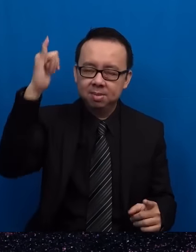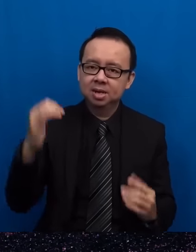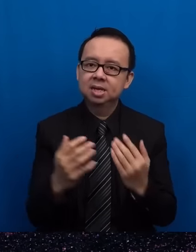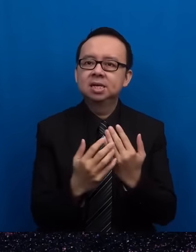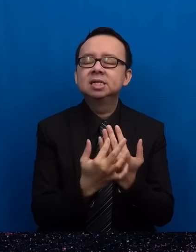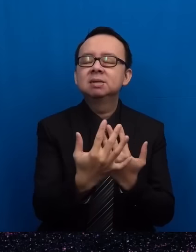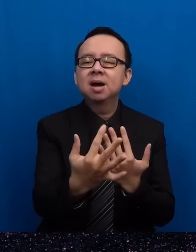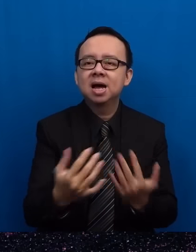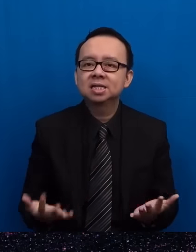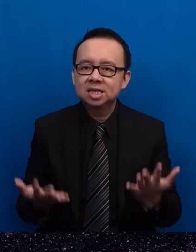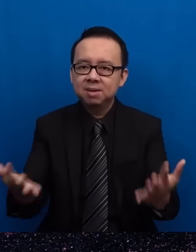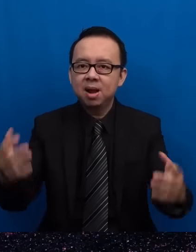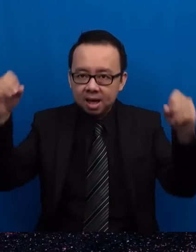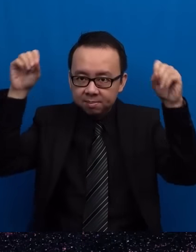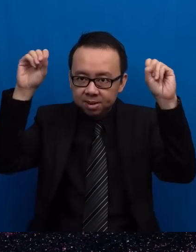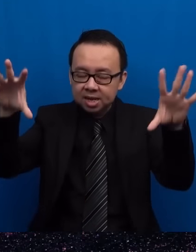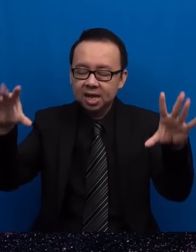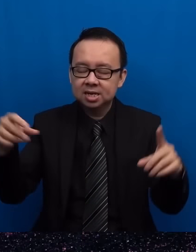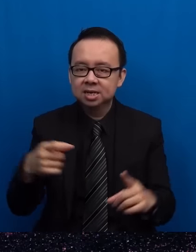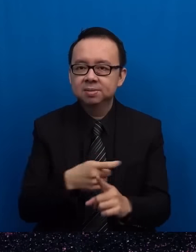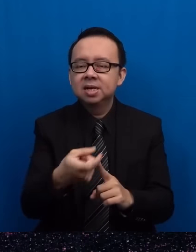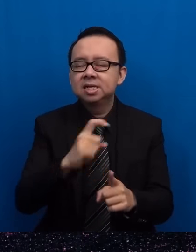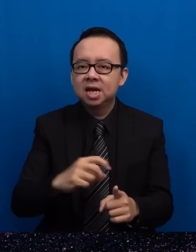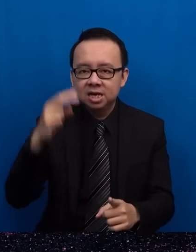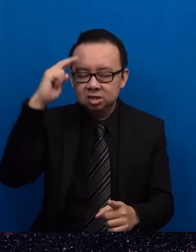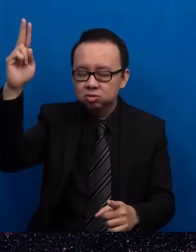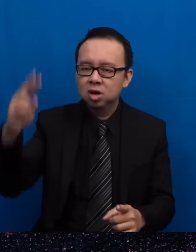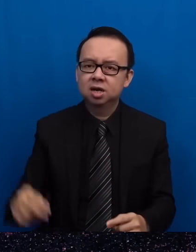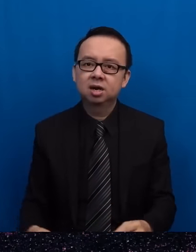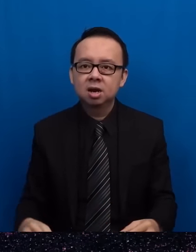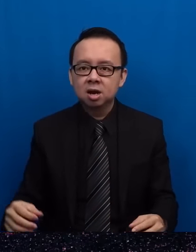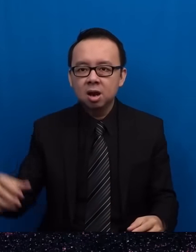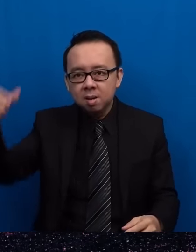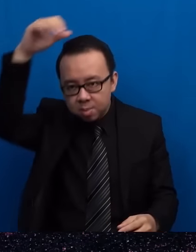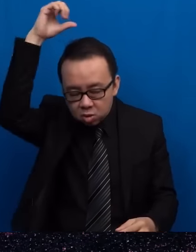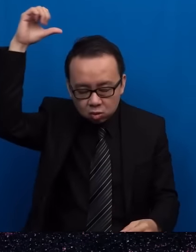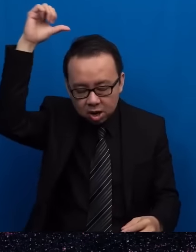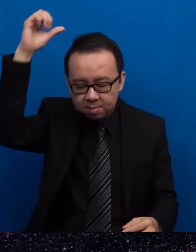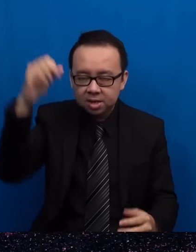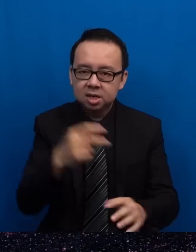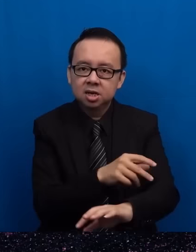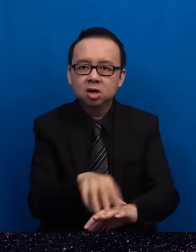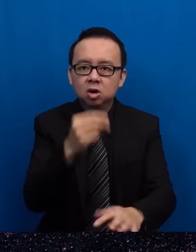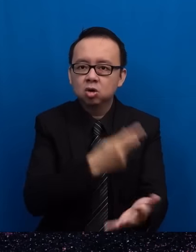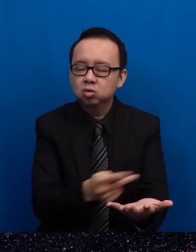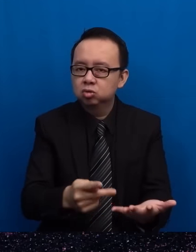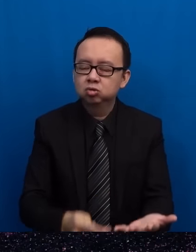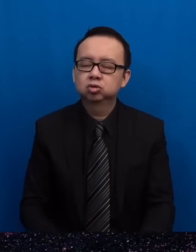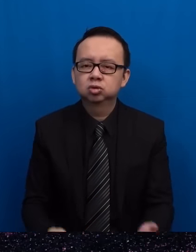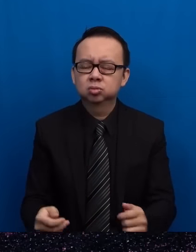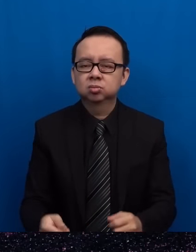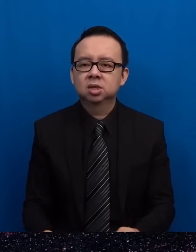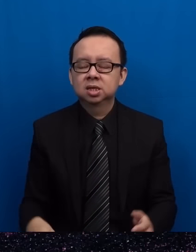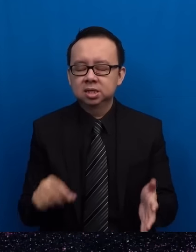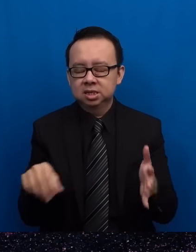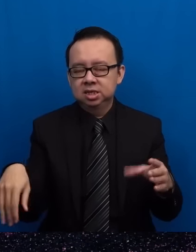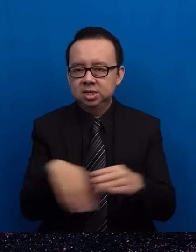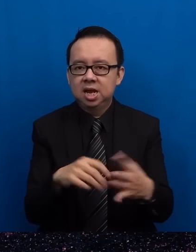di sorga, kasih sayang dari Yesus Kristus, pengurapan dari Roh Kudus, bersama denganmu setiap waktu. Di